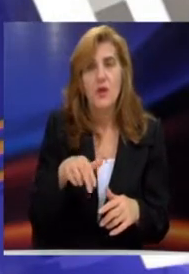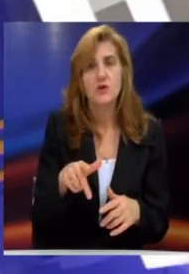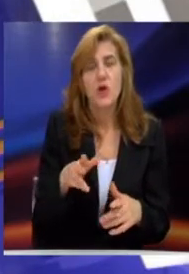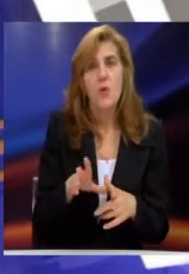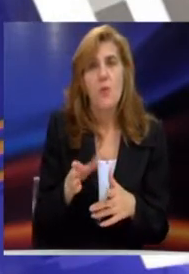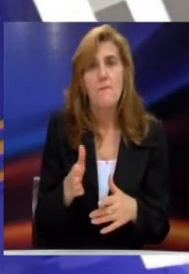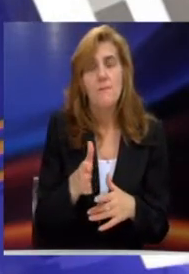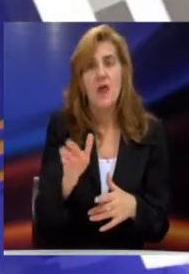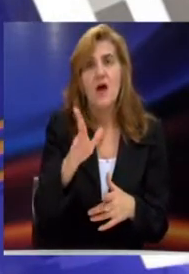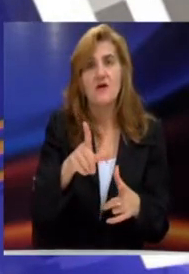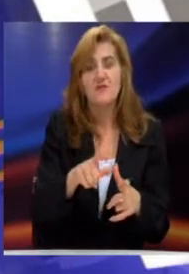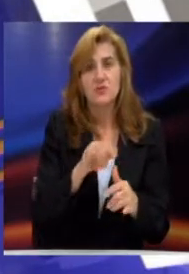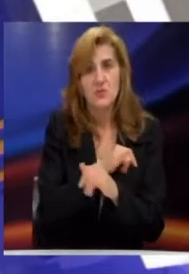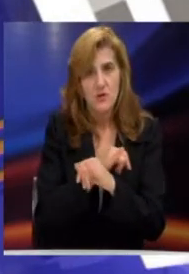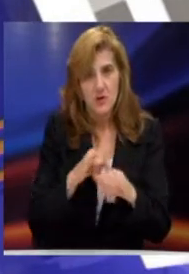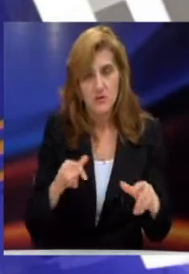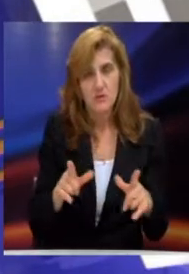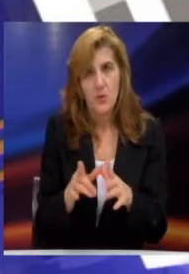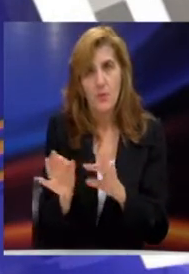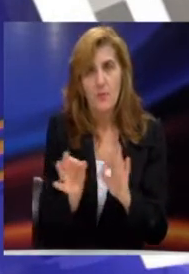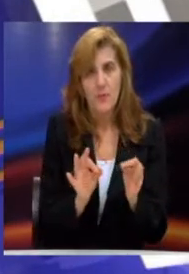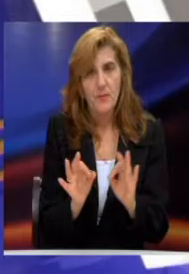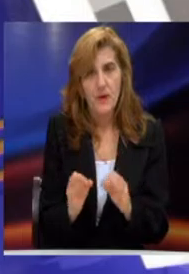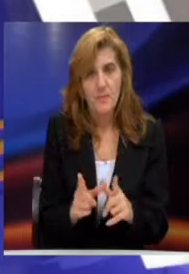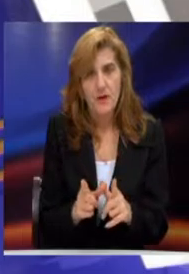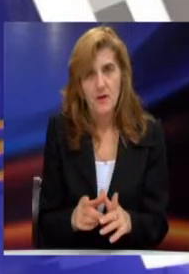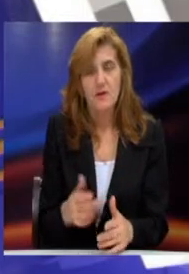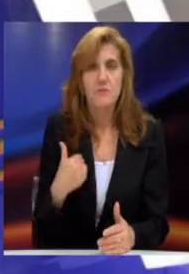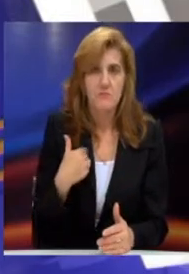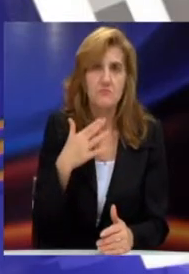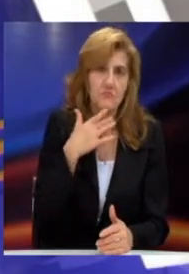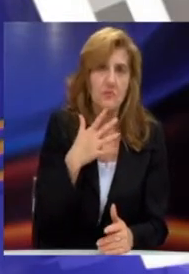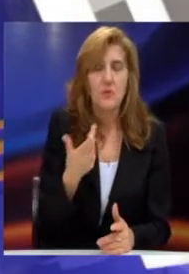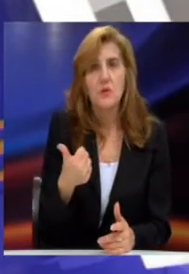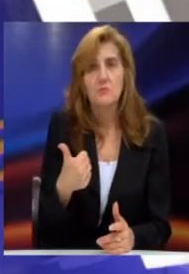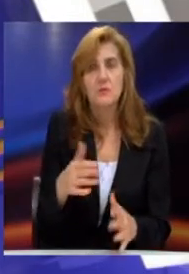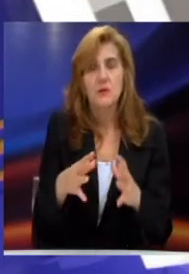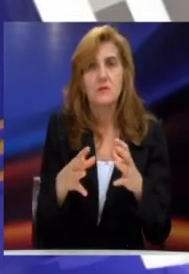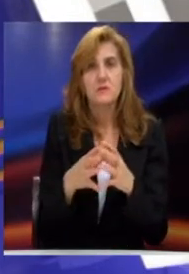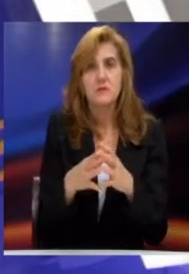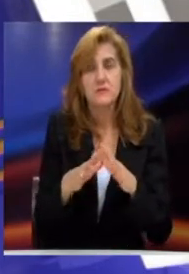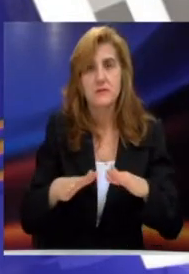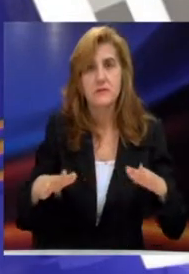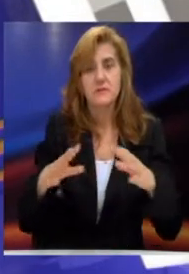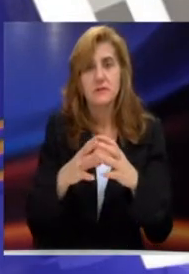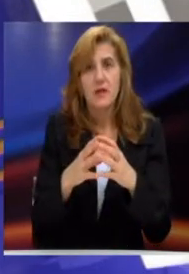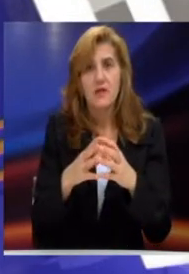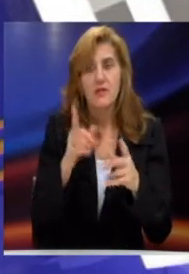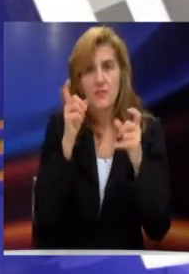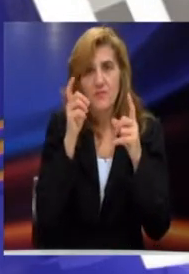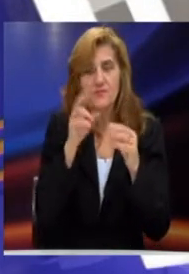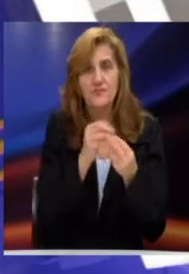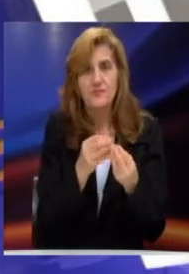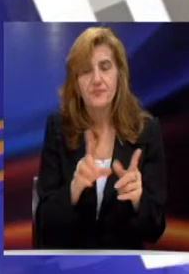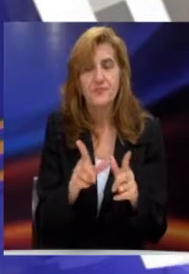pravcu razvoja radiologije i pripreme za PAX-IRIS. Mi možemo da kažemo zajedno sa institutima za onkologiju u